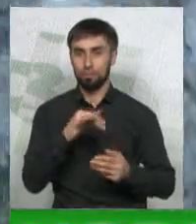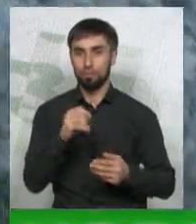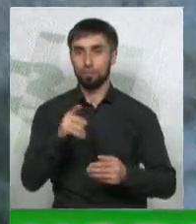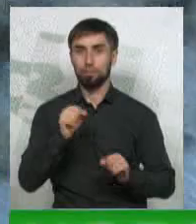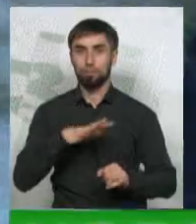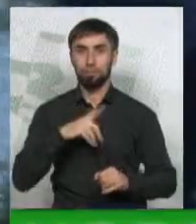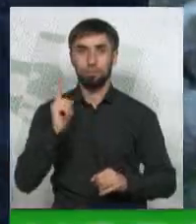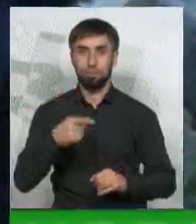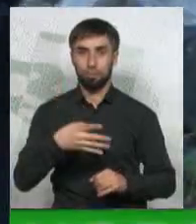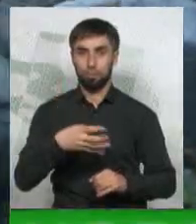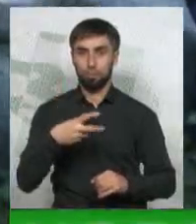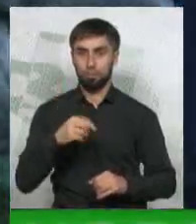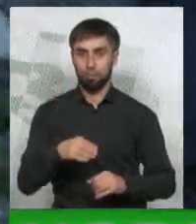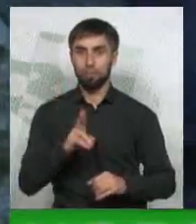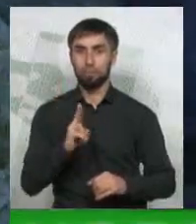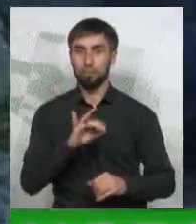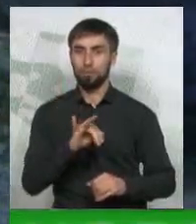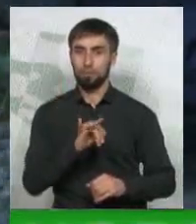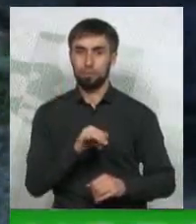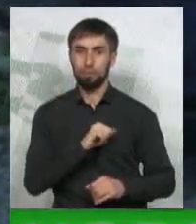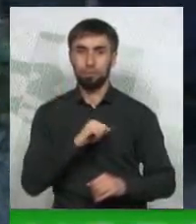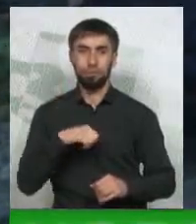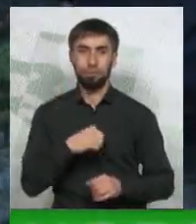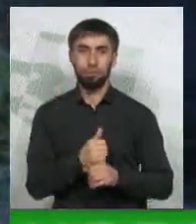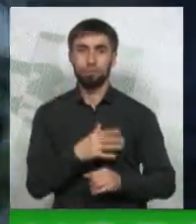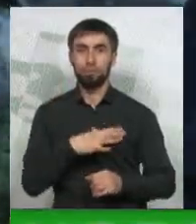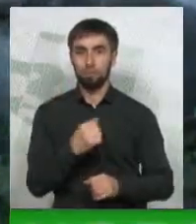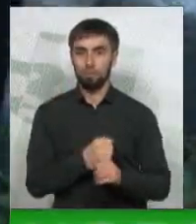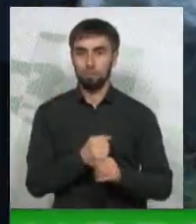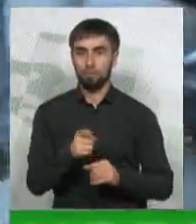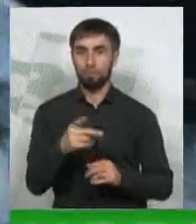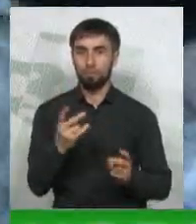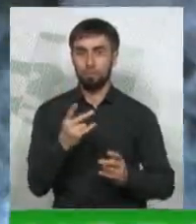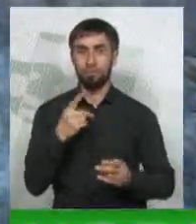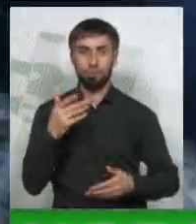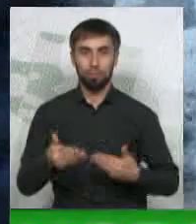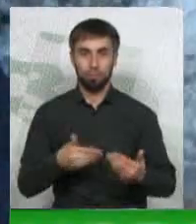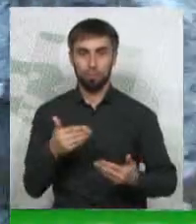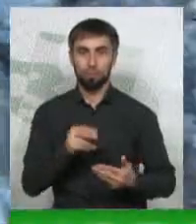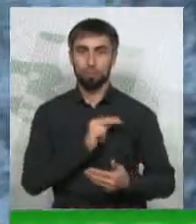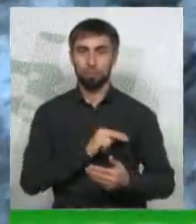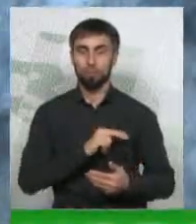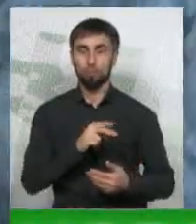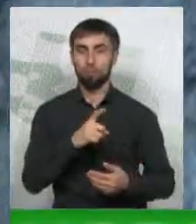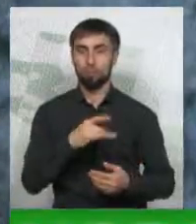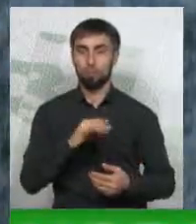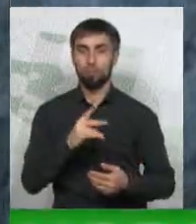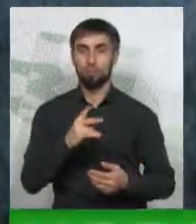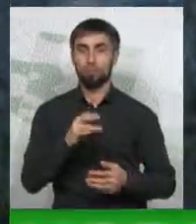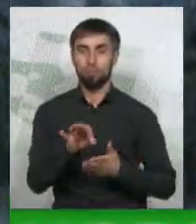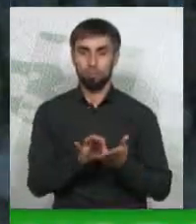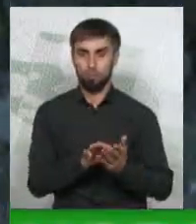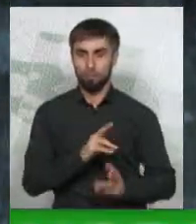около 1400 лет. Кто и самое главное, зачем сделал это, еще предстоит выяснить. Сотрудники заповедника